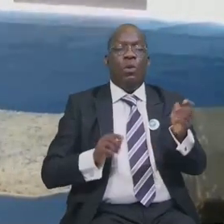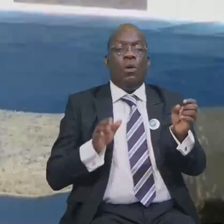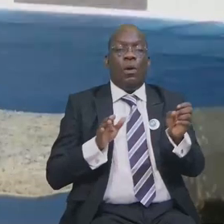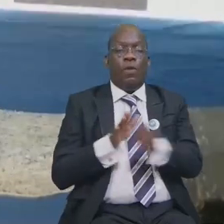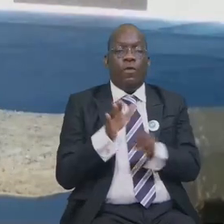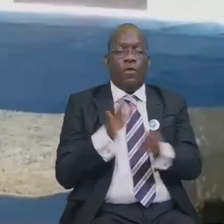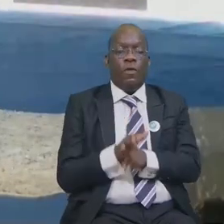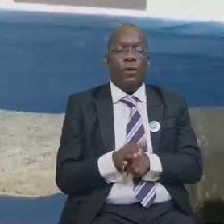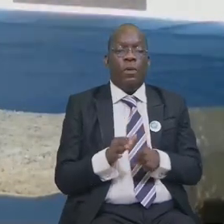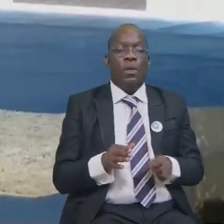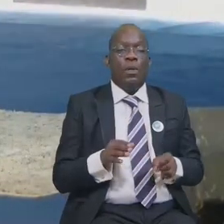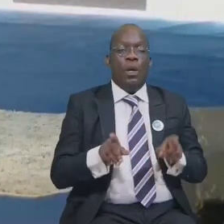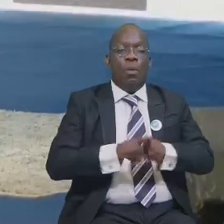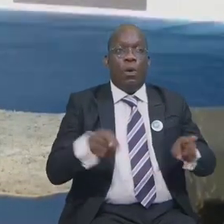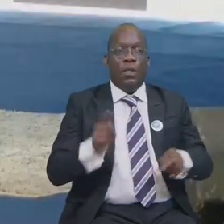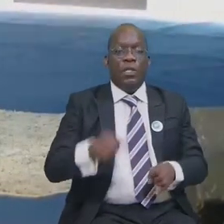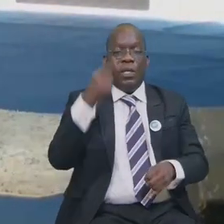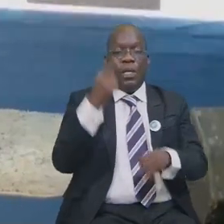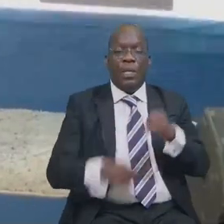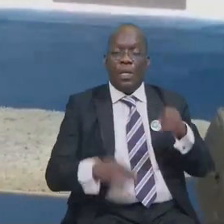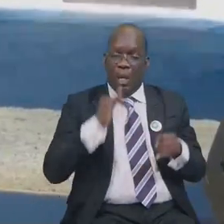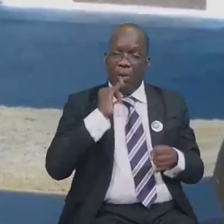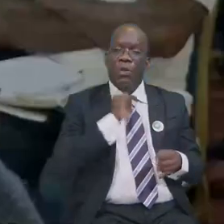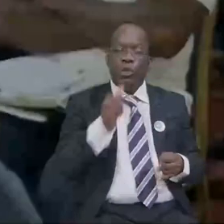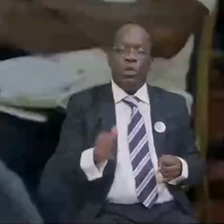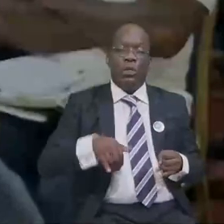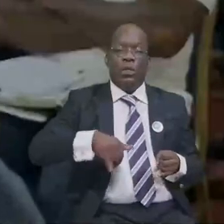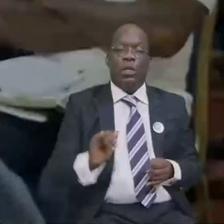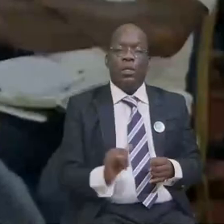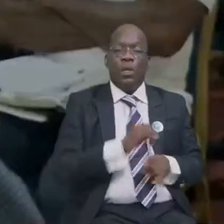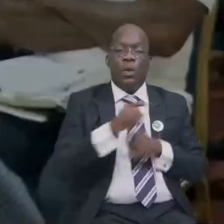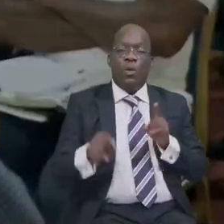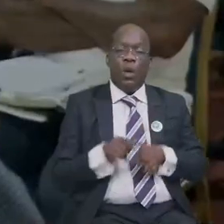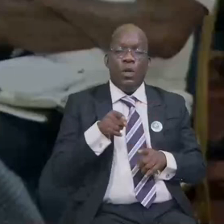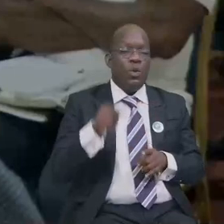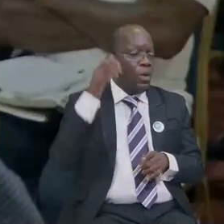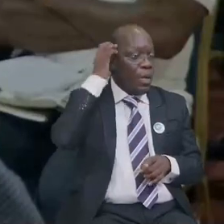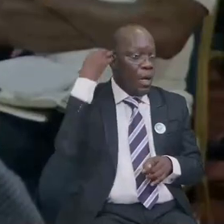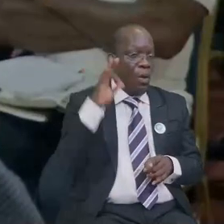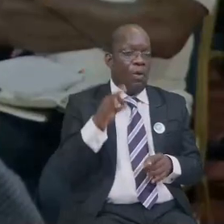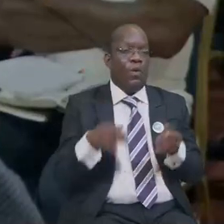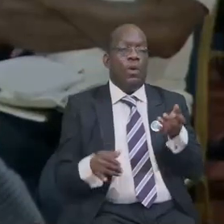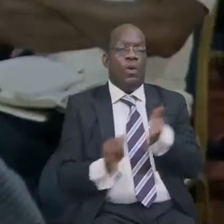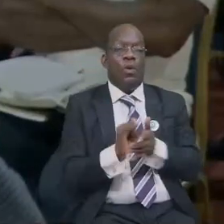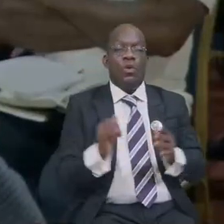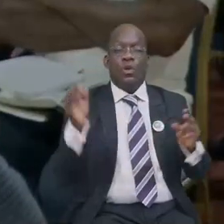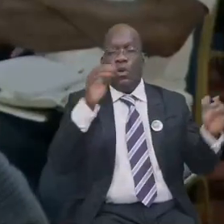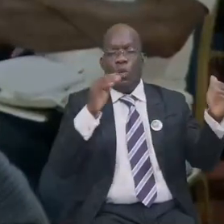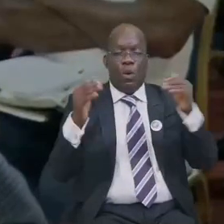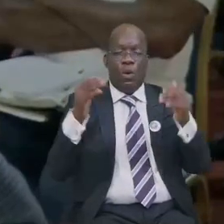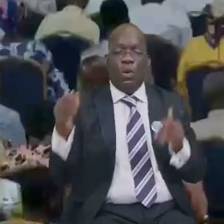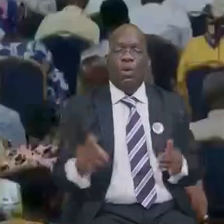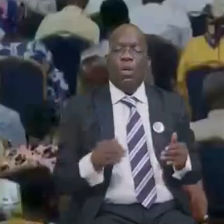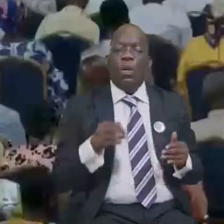sera pas encore la fin. Cela veut dire que quand vous entendez parler de ces bruits de guerre, vous n'allez